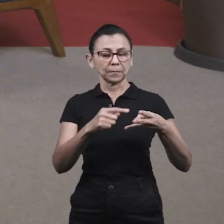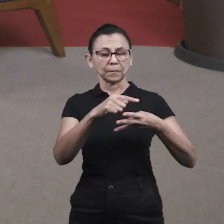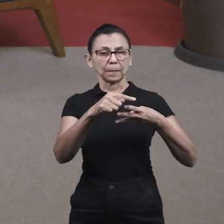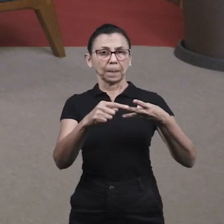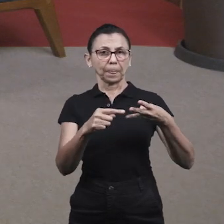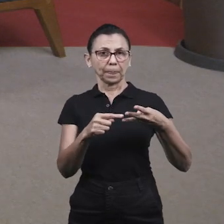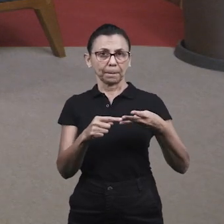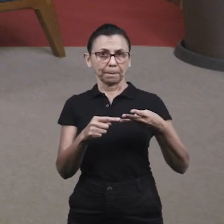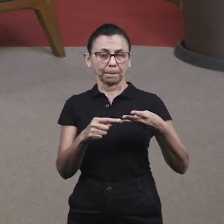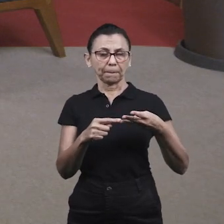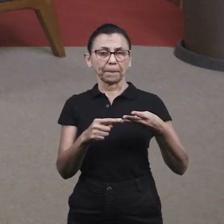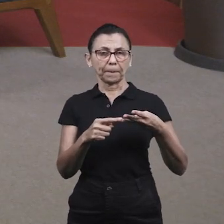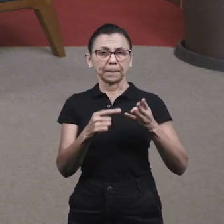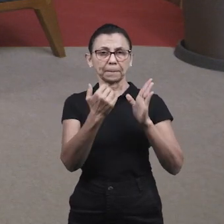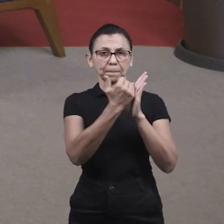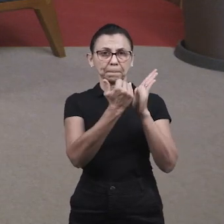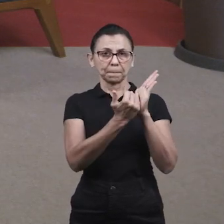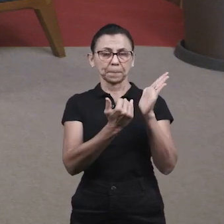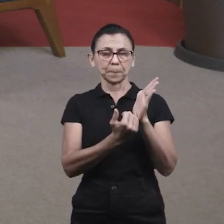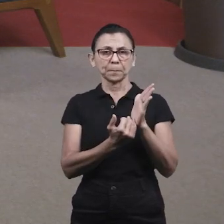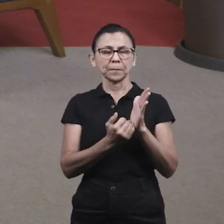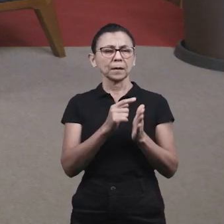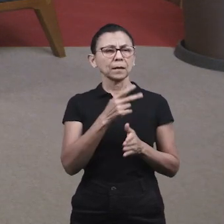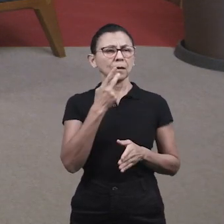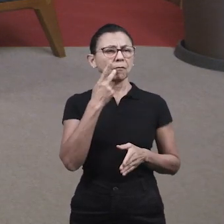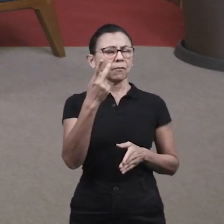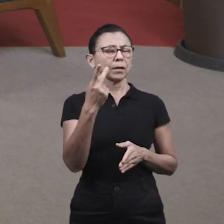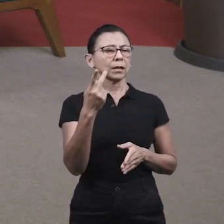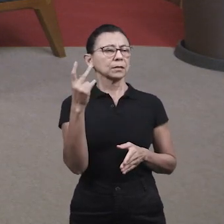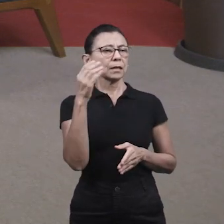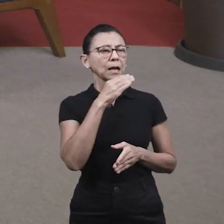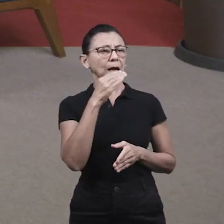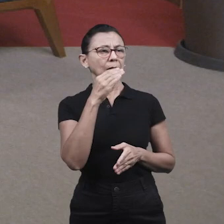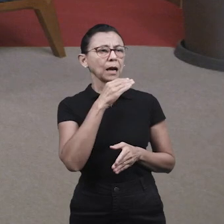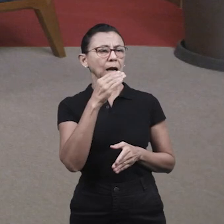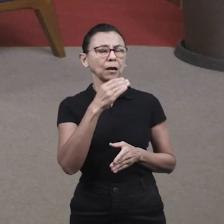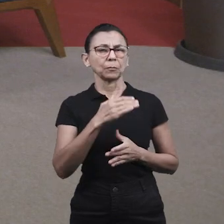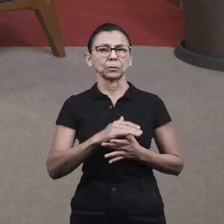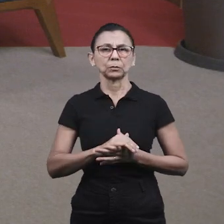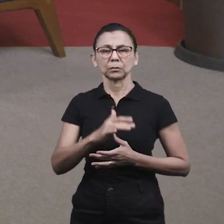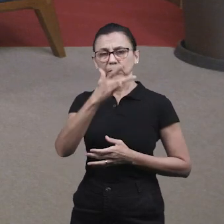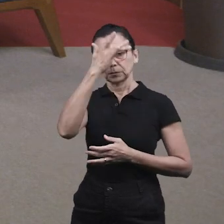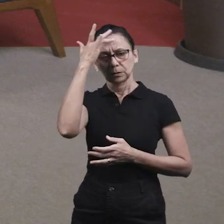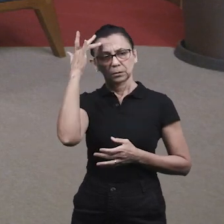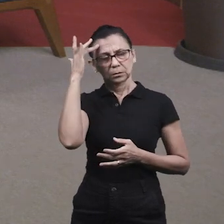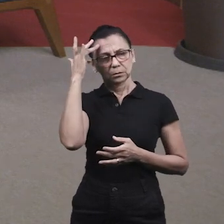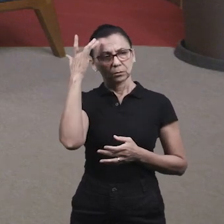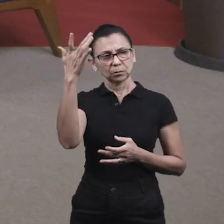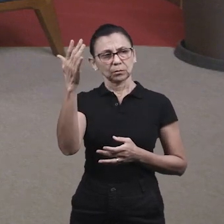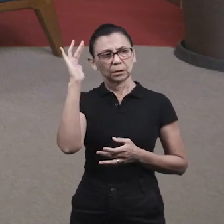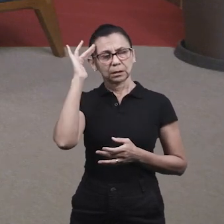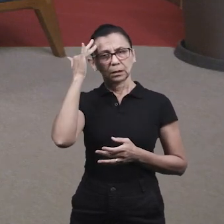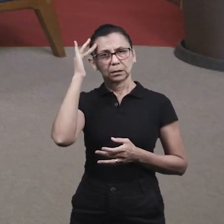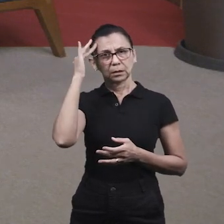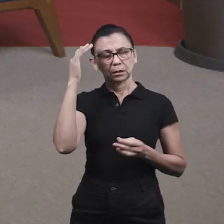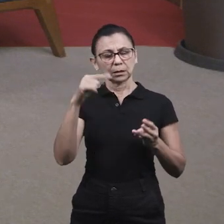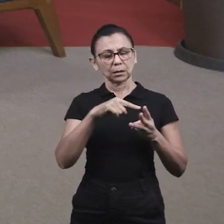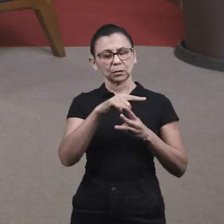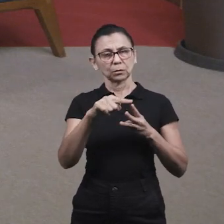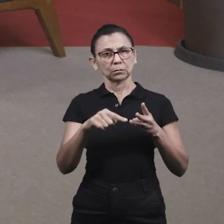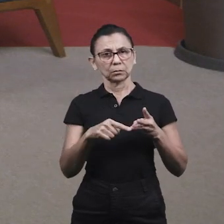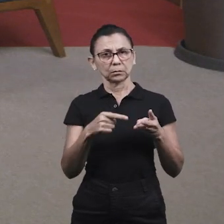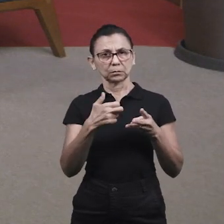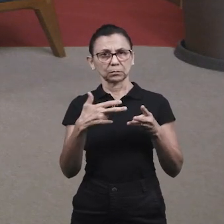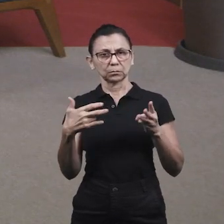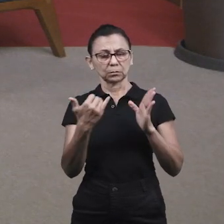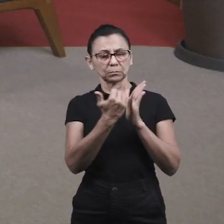religieuse du XVIe siècle. Nous avons déjà abordé trois aspects de cette réforme, trois principes de cette